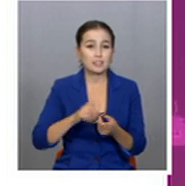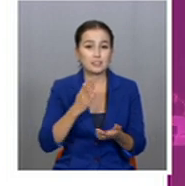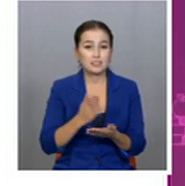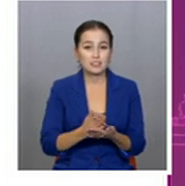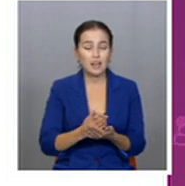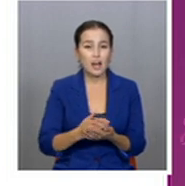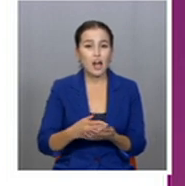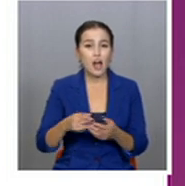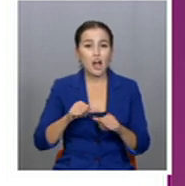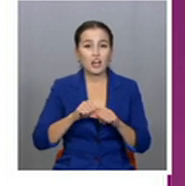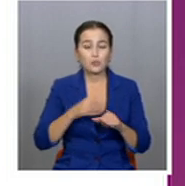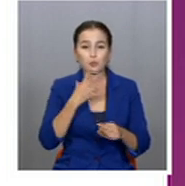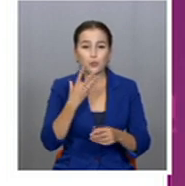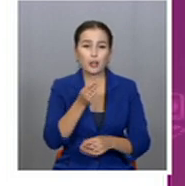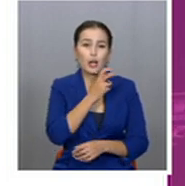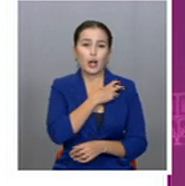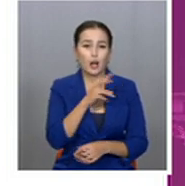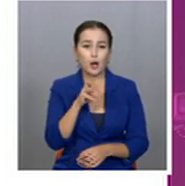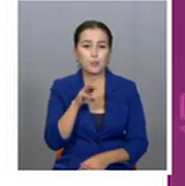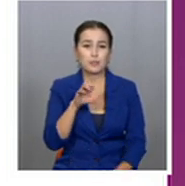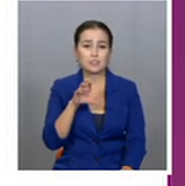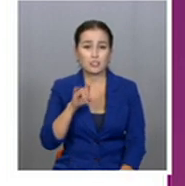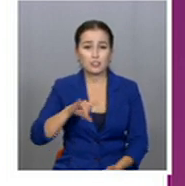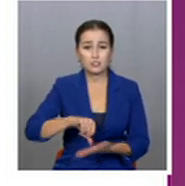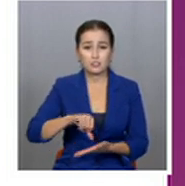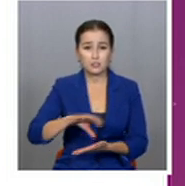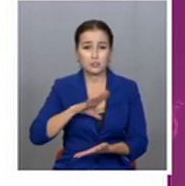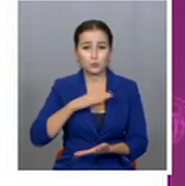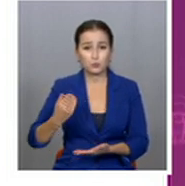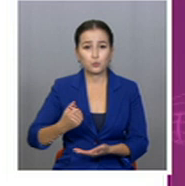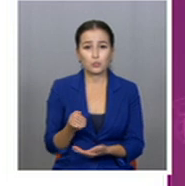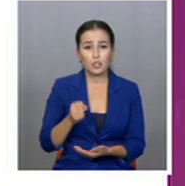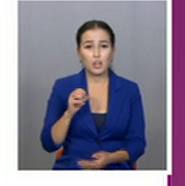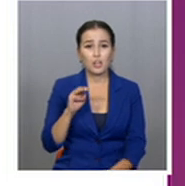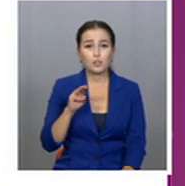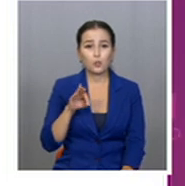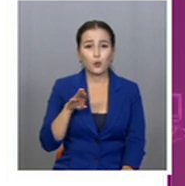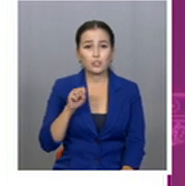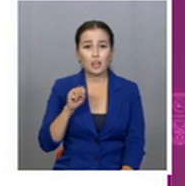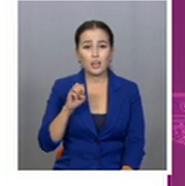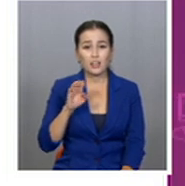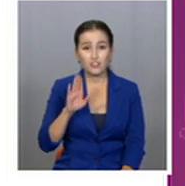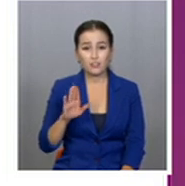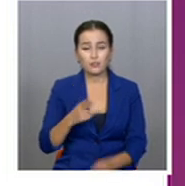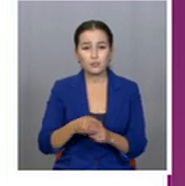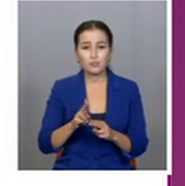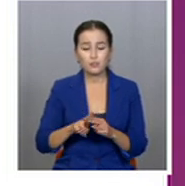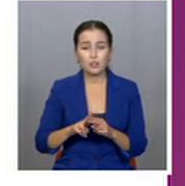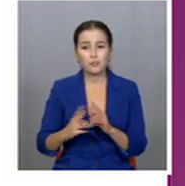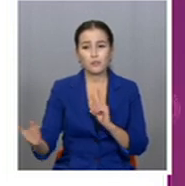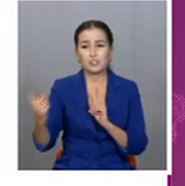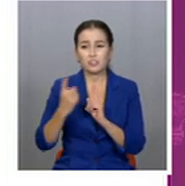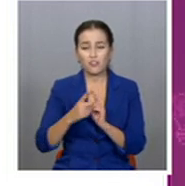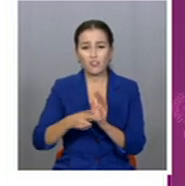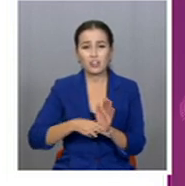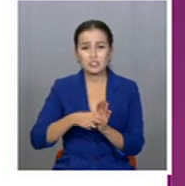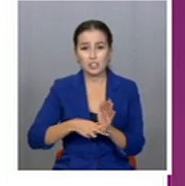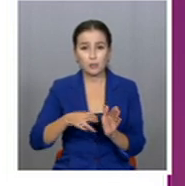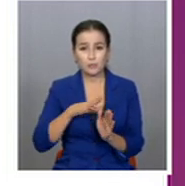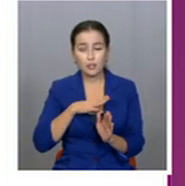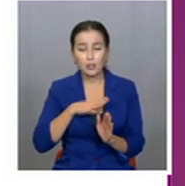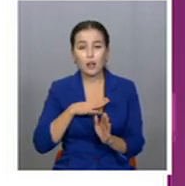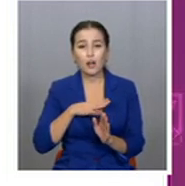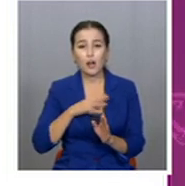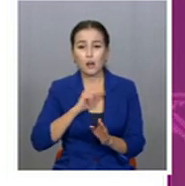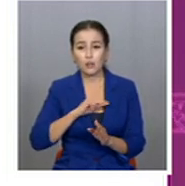Халық комиссары қызметін атқарған Сәкенді досы Шәріпжан Тотаев қошемет пен вокзалдан күтіп алады. Ал кейін